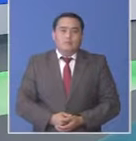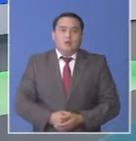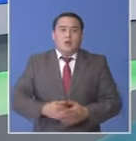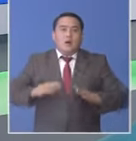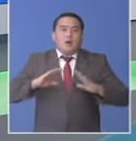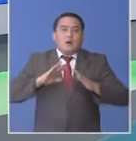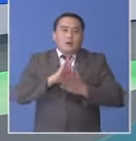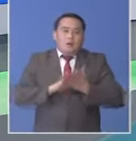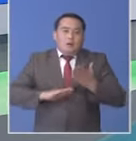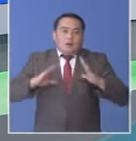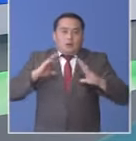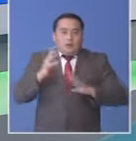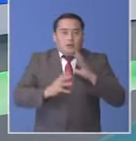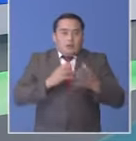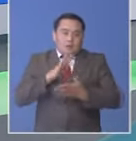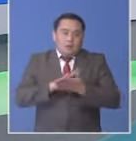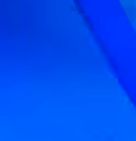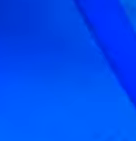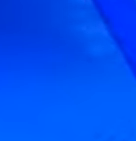Продолжаем выпуск событиями в мире.